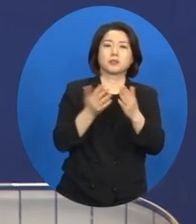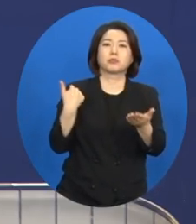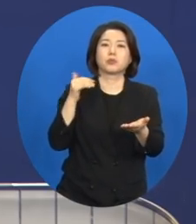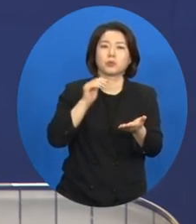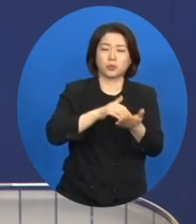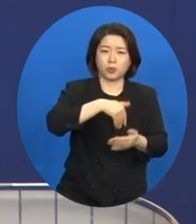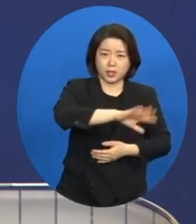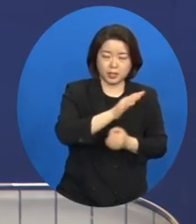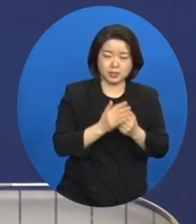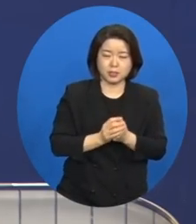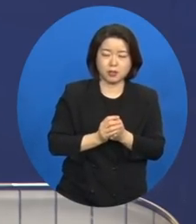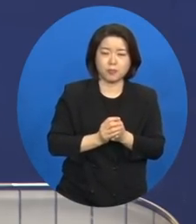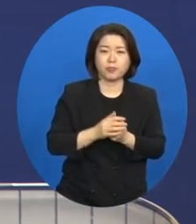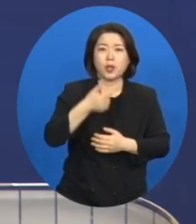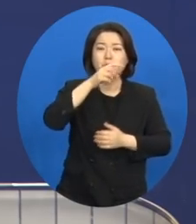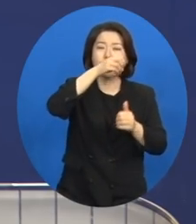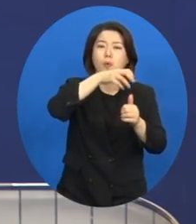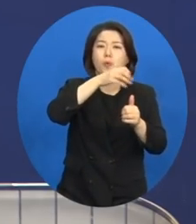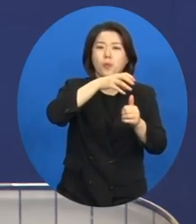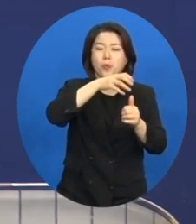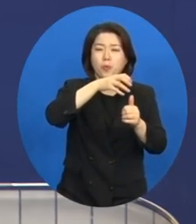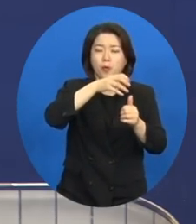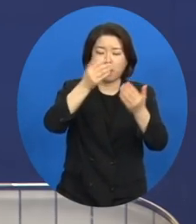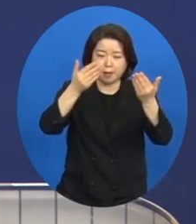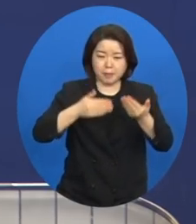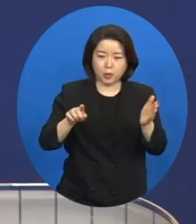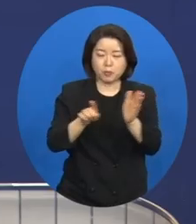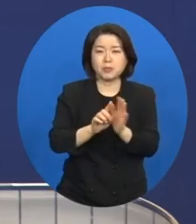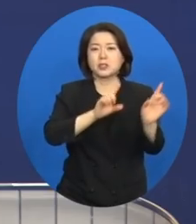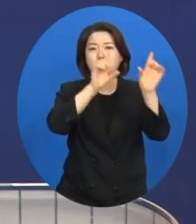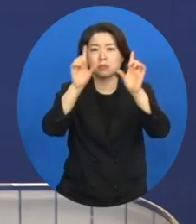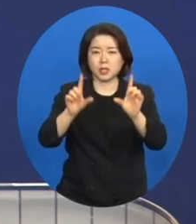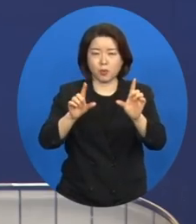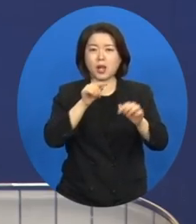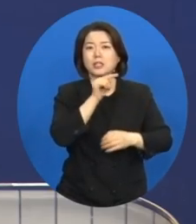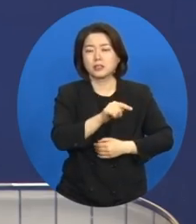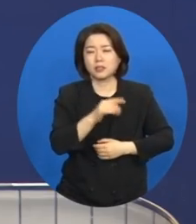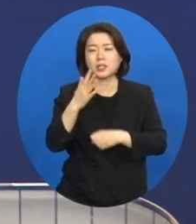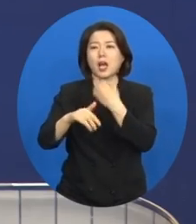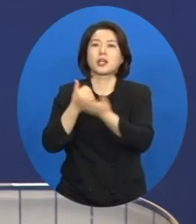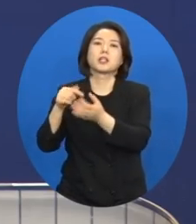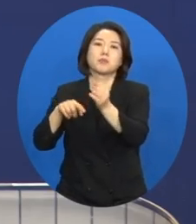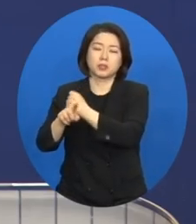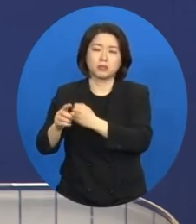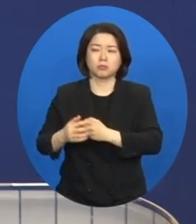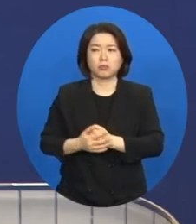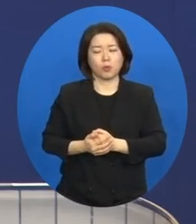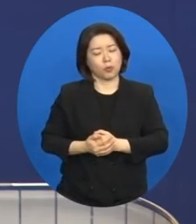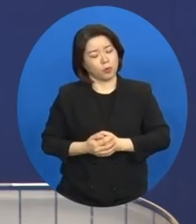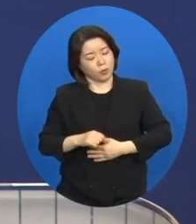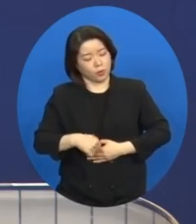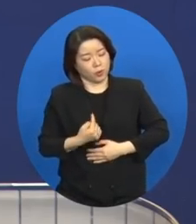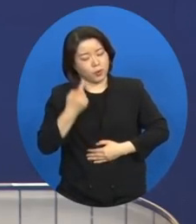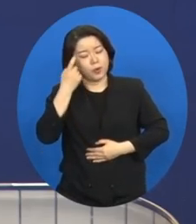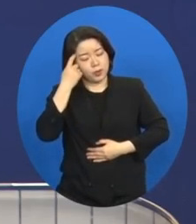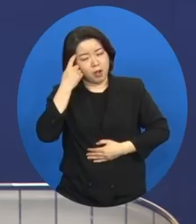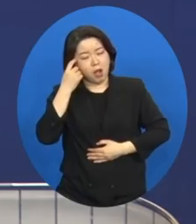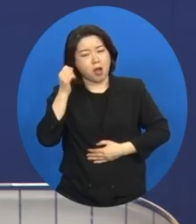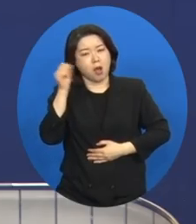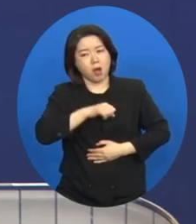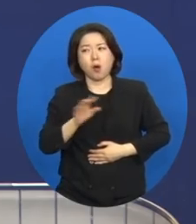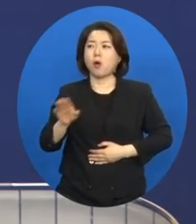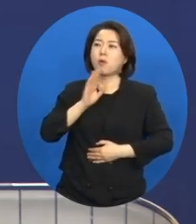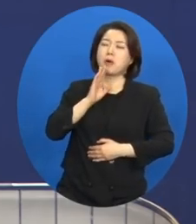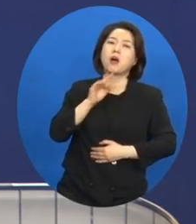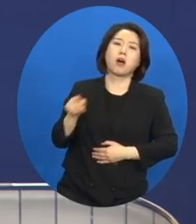이번 주에 세례를 받고 믿음 생활하는 것이 하나님의 뜻입니다 라고 얘기를 해주었습니다. 그러니까 자기가 봐도 청년이 생각해도 이 꿈이 그게